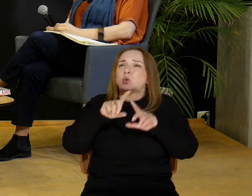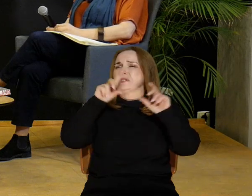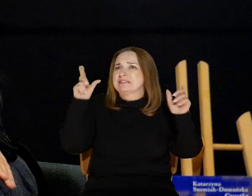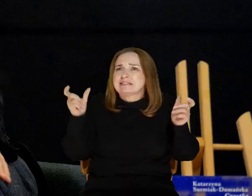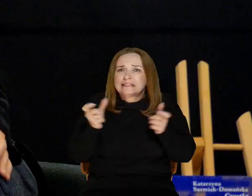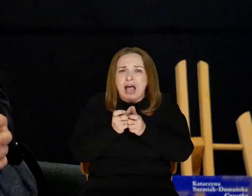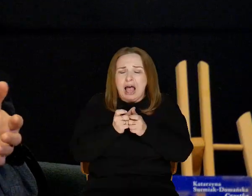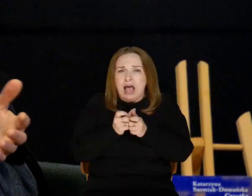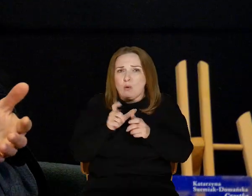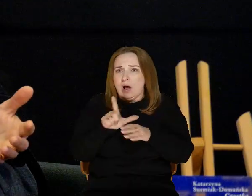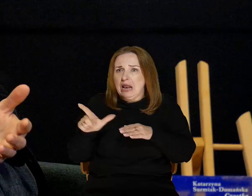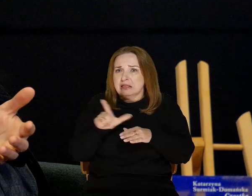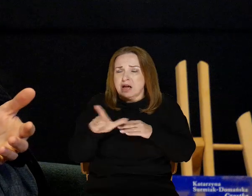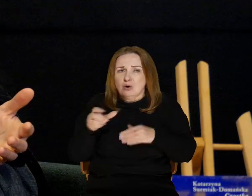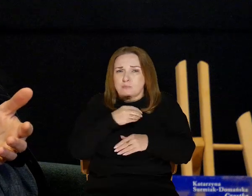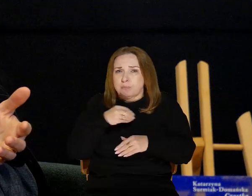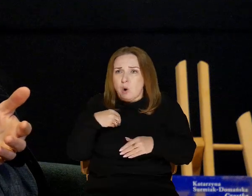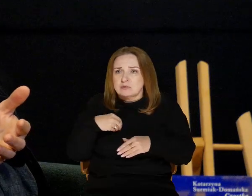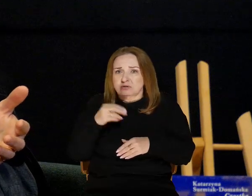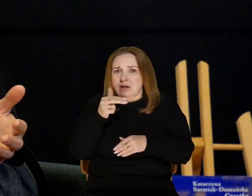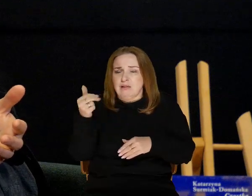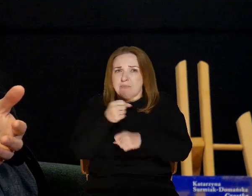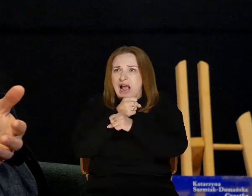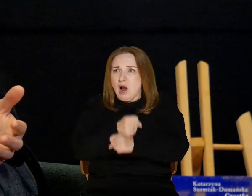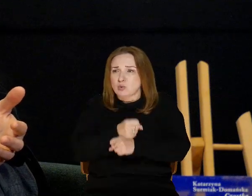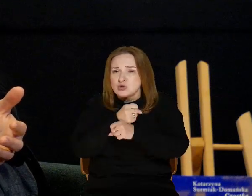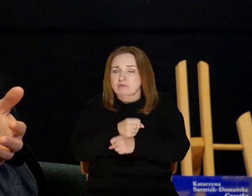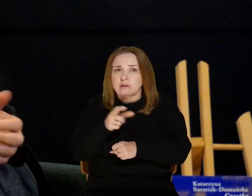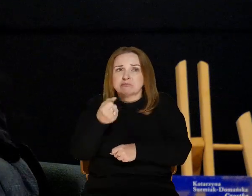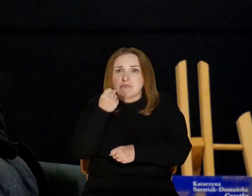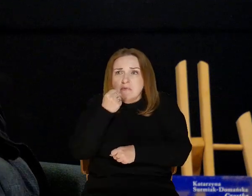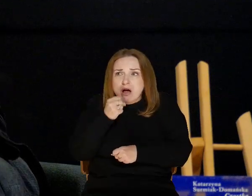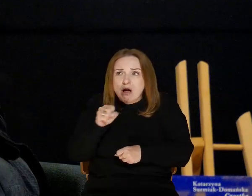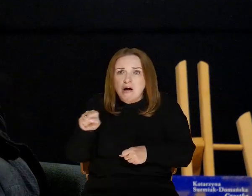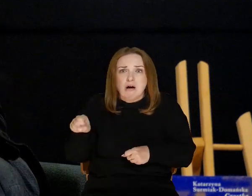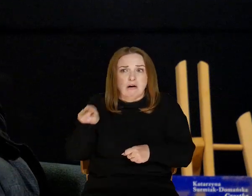całej literatury Auschwitz, to jest chyba najbardziej taka.